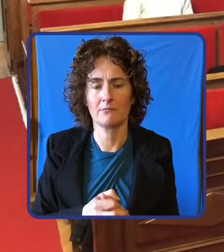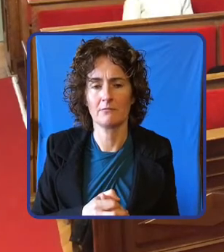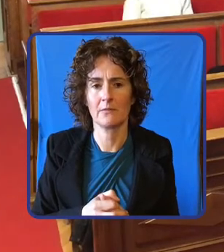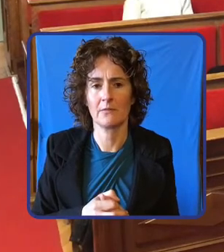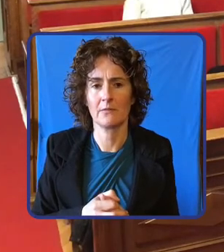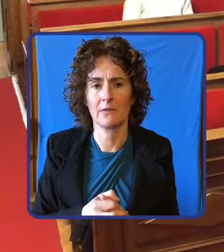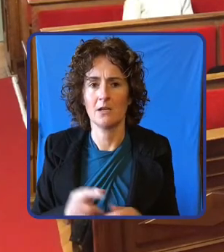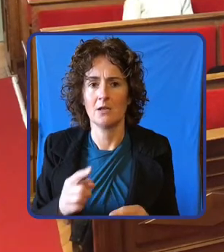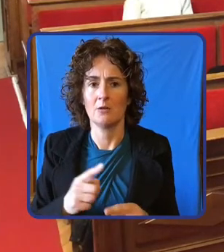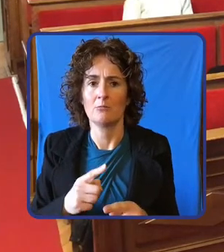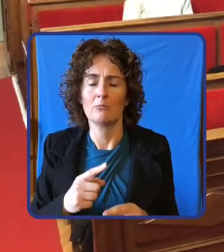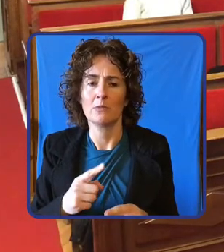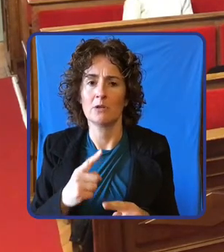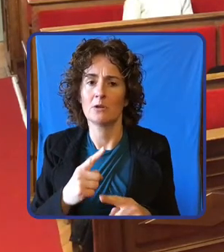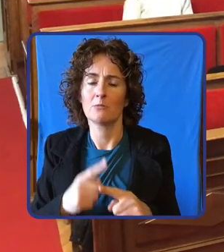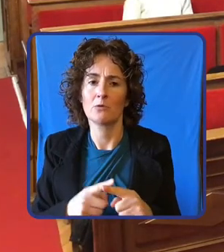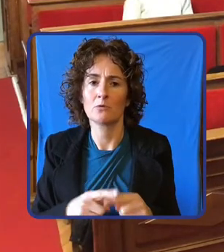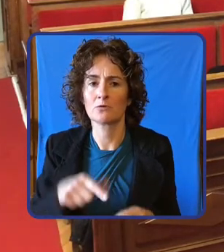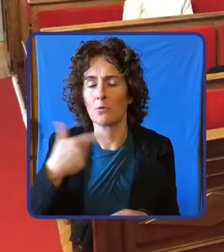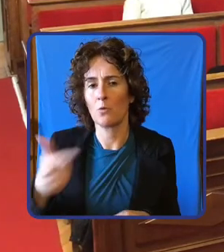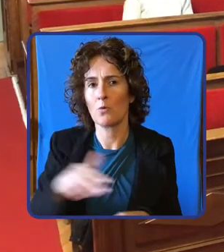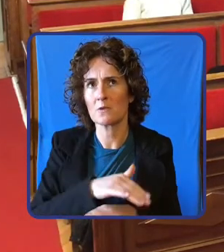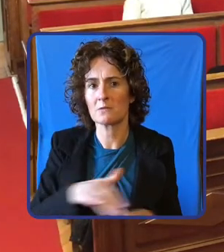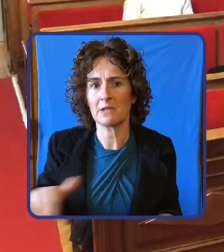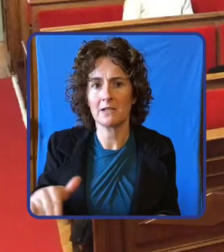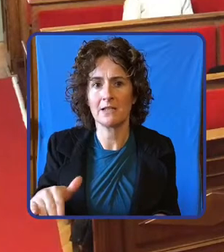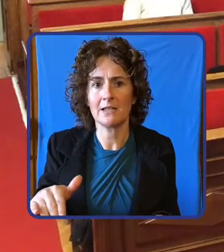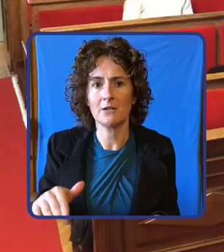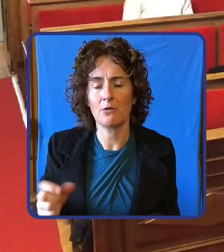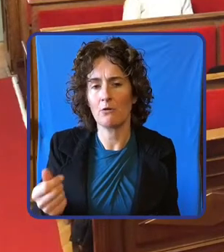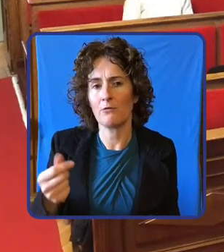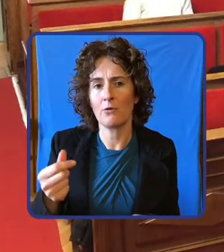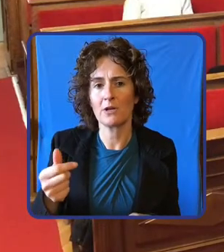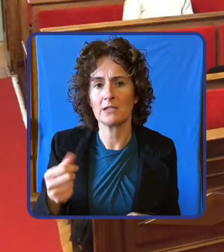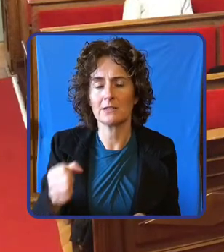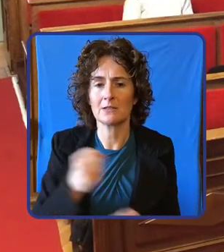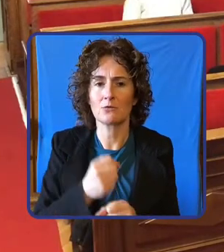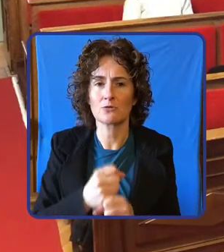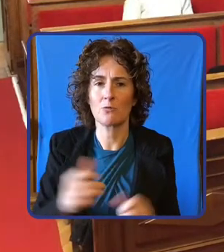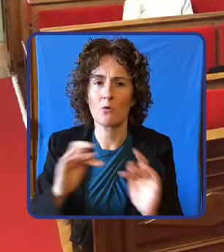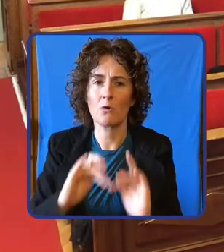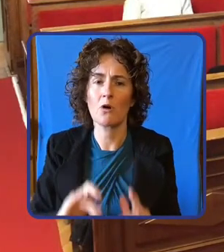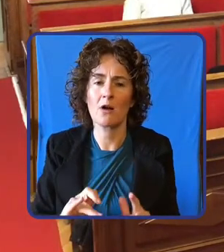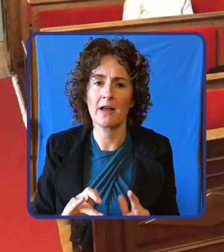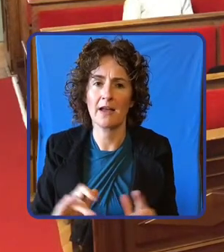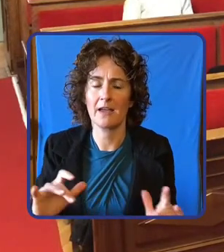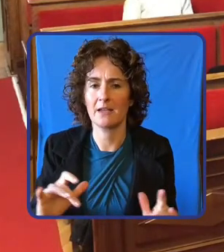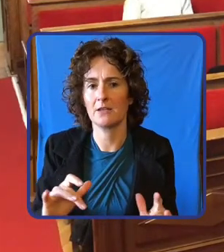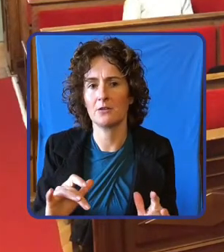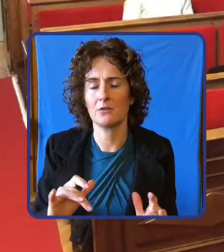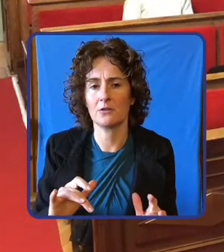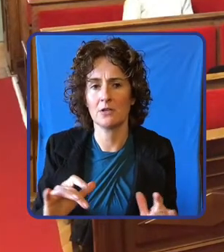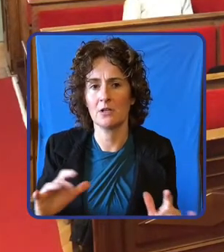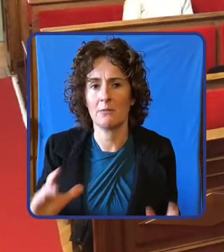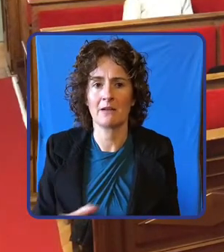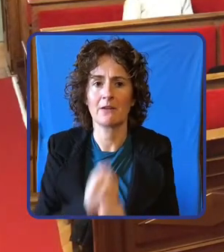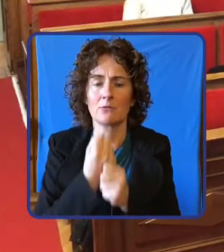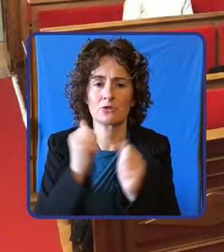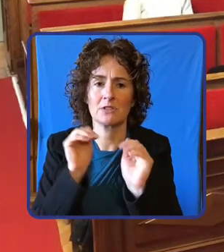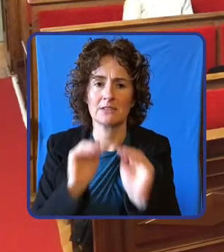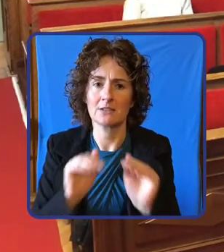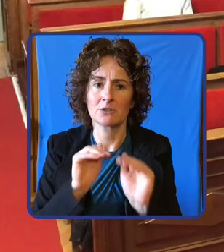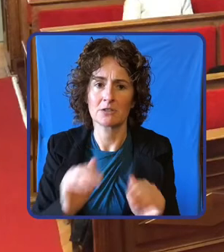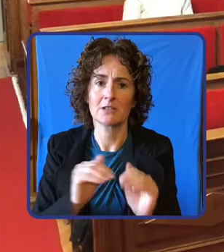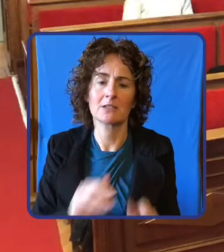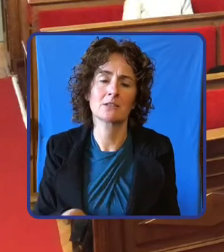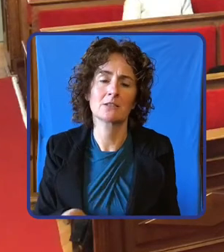millió forintos munkahelyteremtő támogatás, a 30 millió forintos támogatási keret a helyi védett épületek felújítására, valamint az Andrássy 9